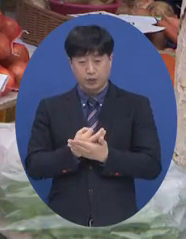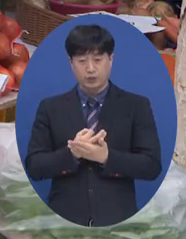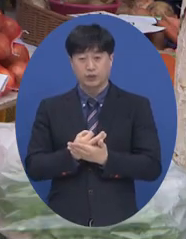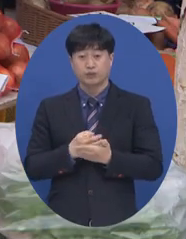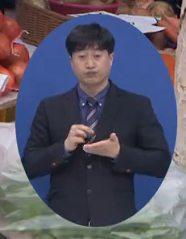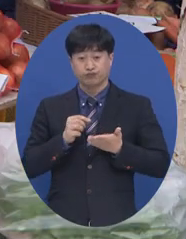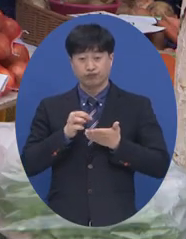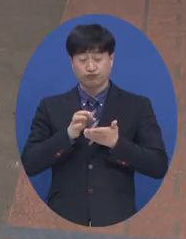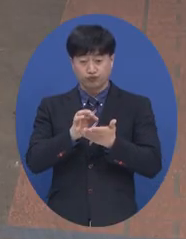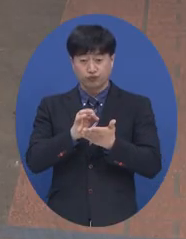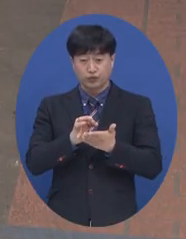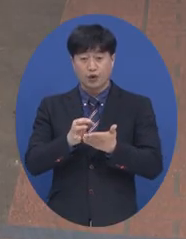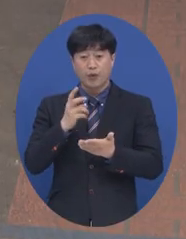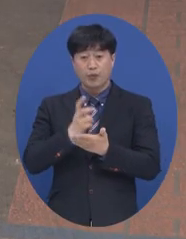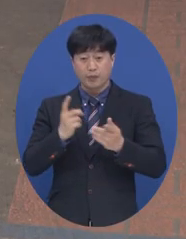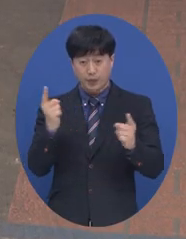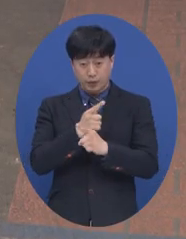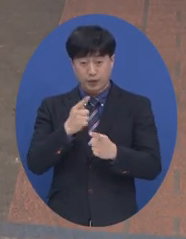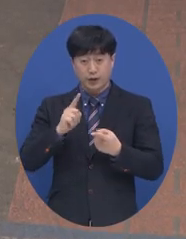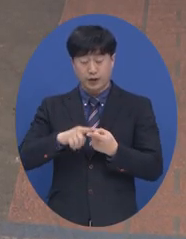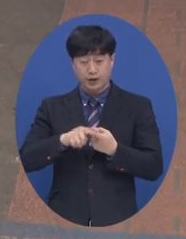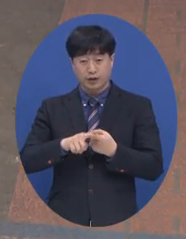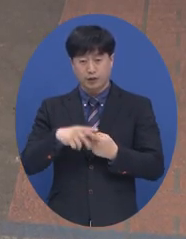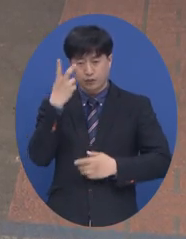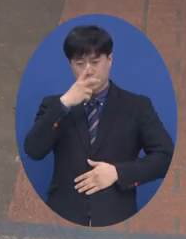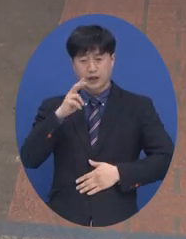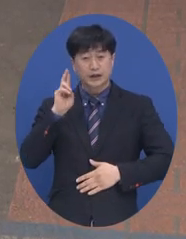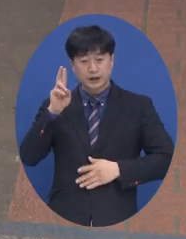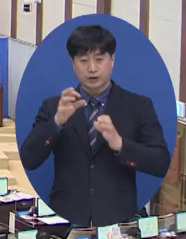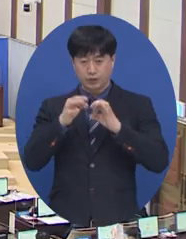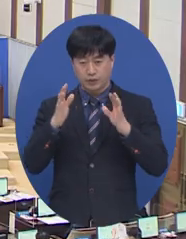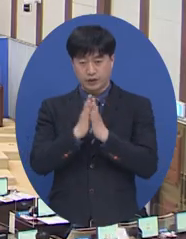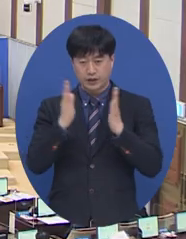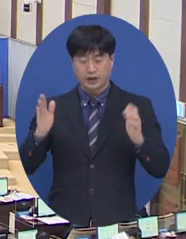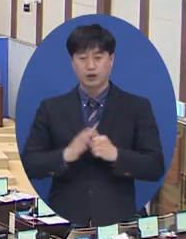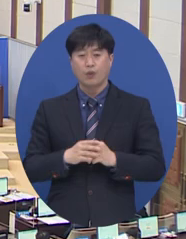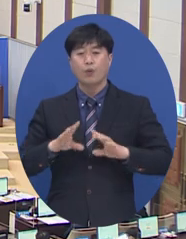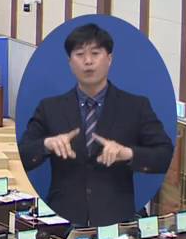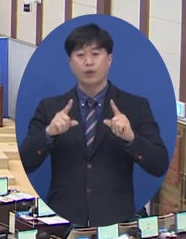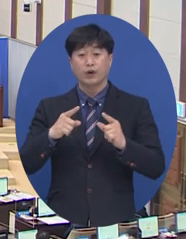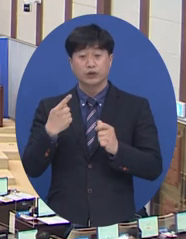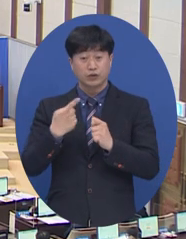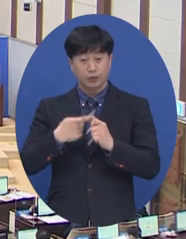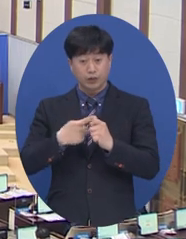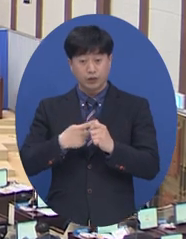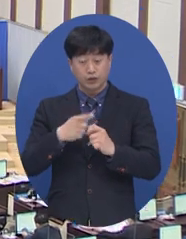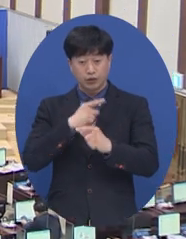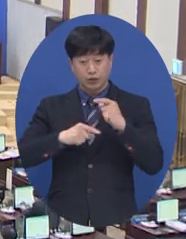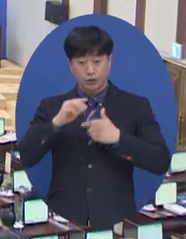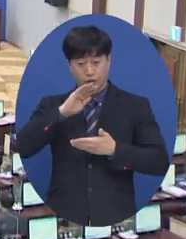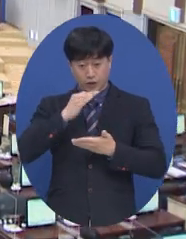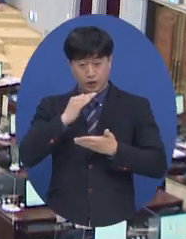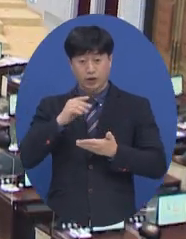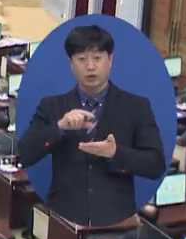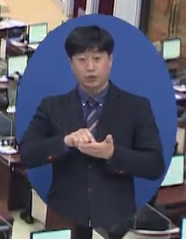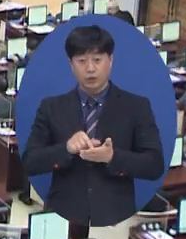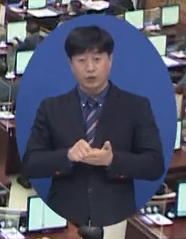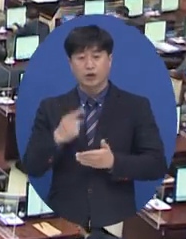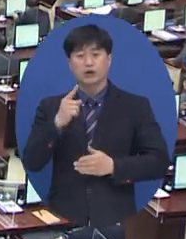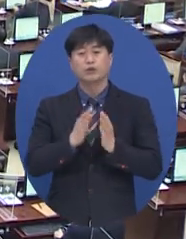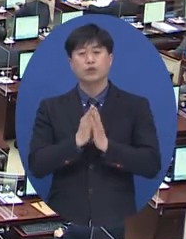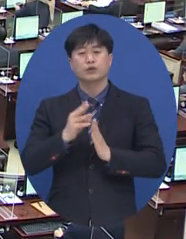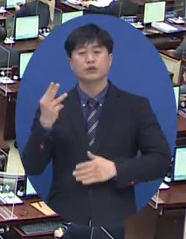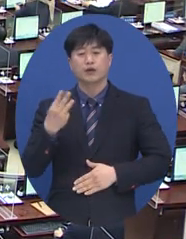일부 개정 조례안에 대한 심의를 이틀 동안 진행합니다. 올해 도의 첫 추경 예산안 규모는